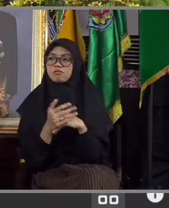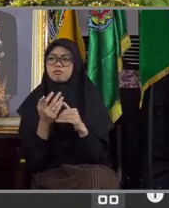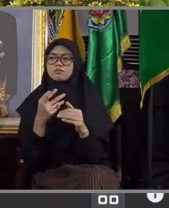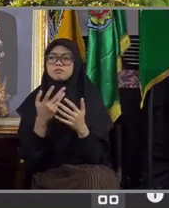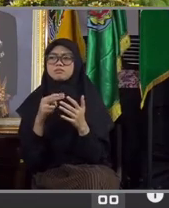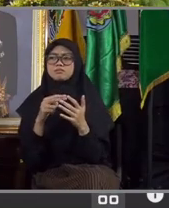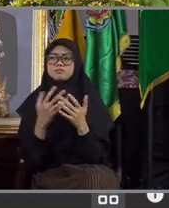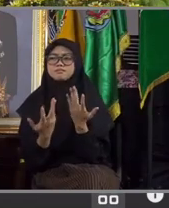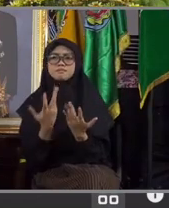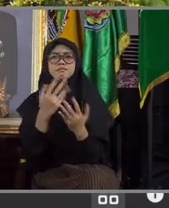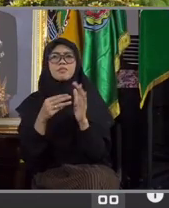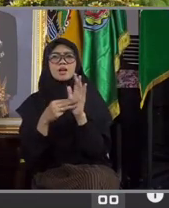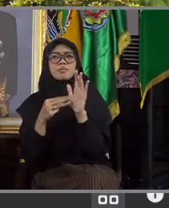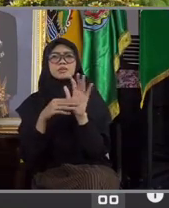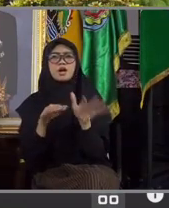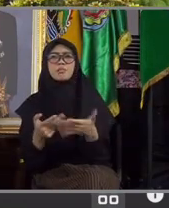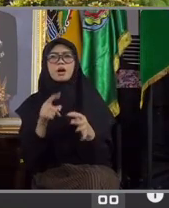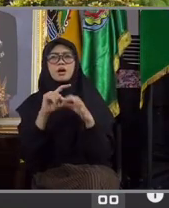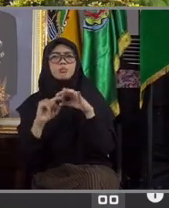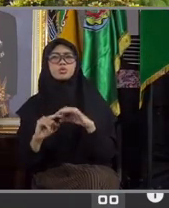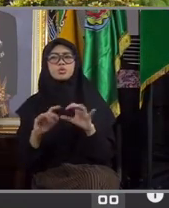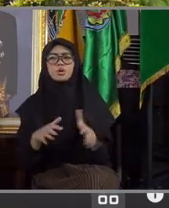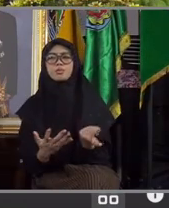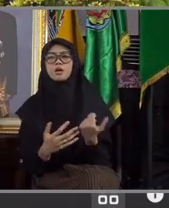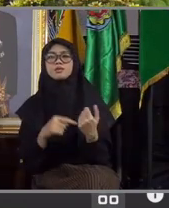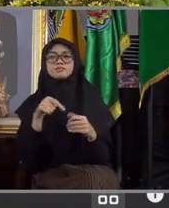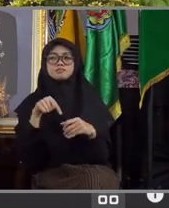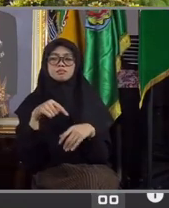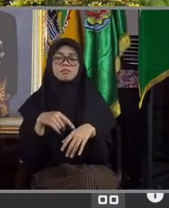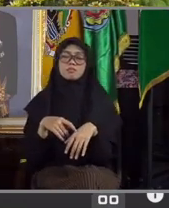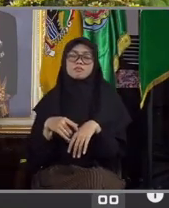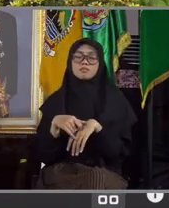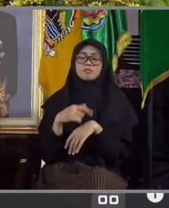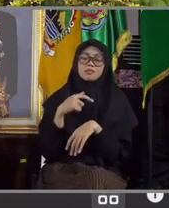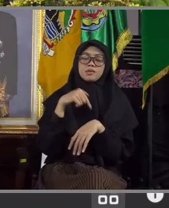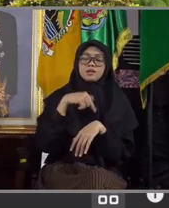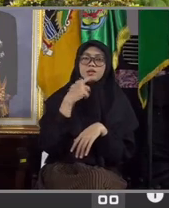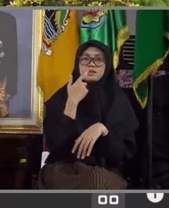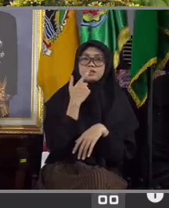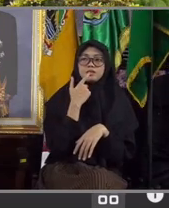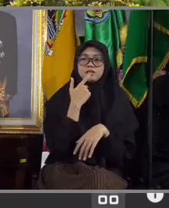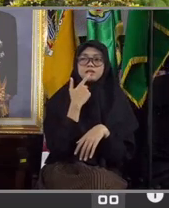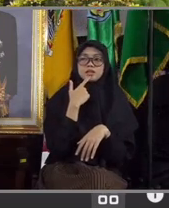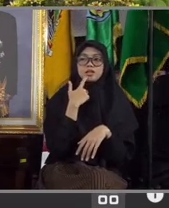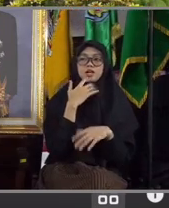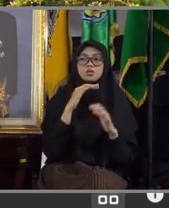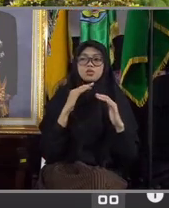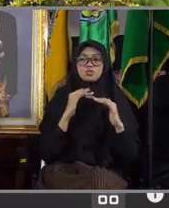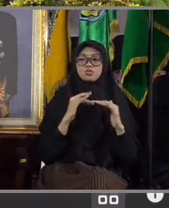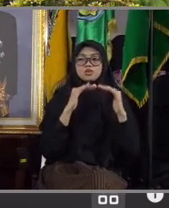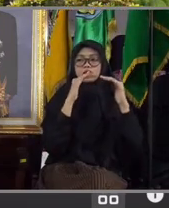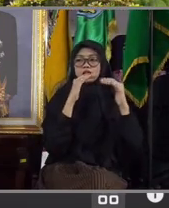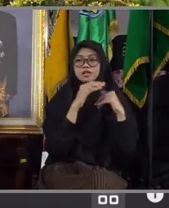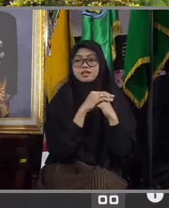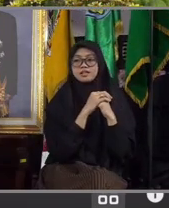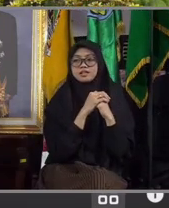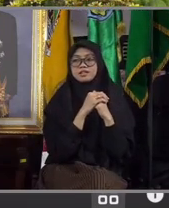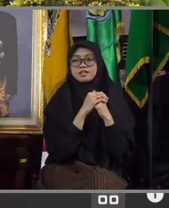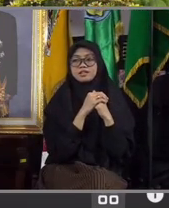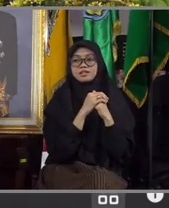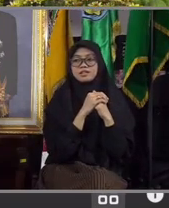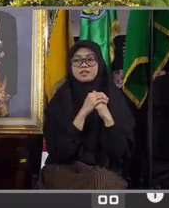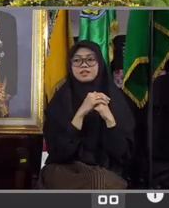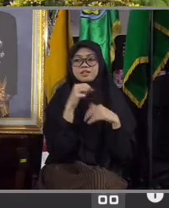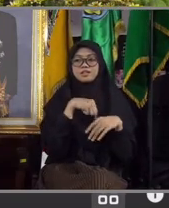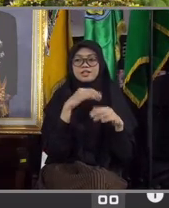kira-kira masalahnya apa sekarang? Ya ini terkait kalau di saat musim hujan, Bapak. Musim